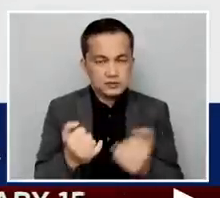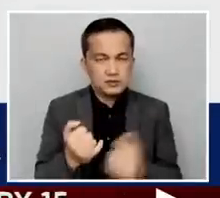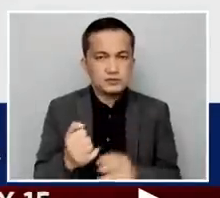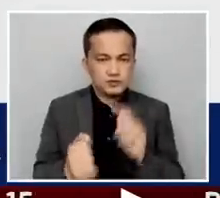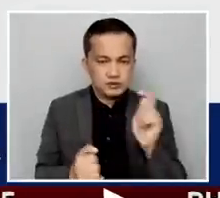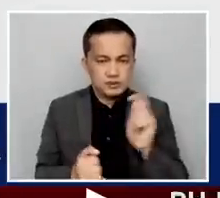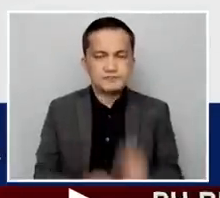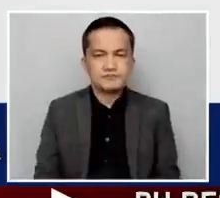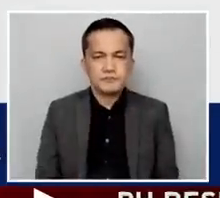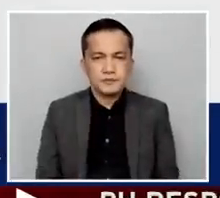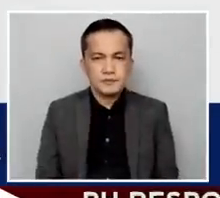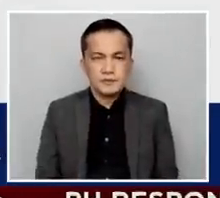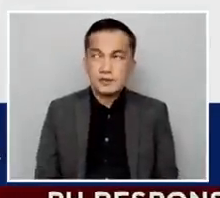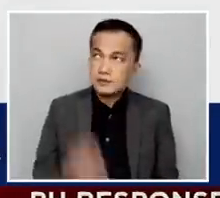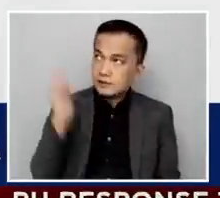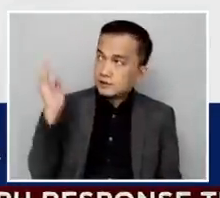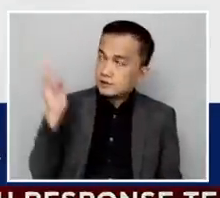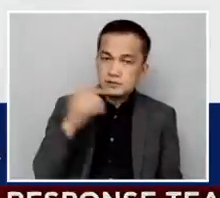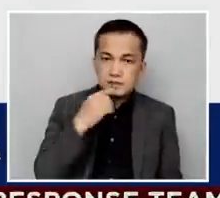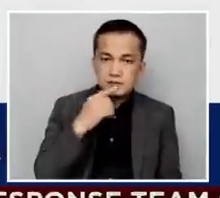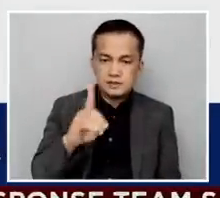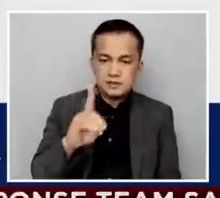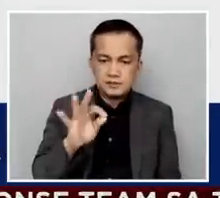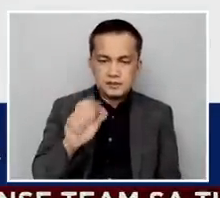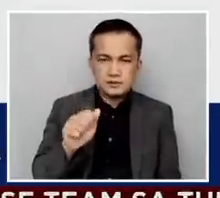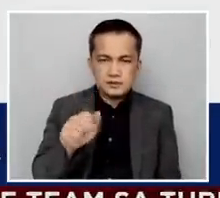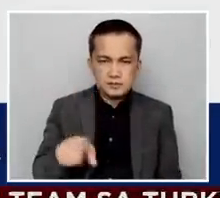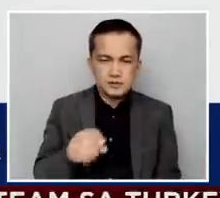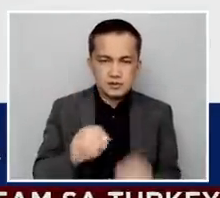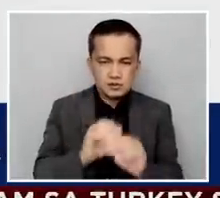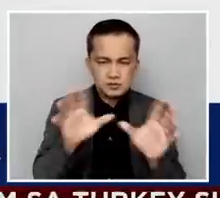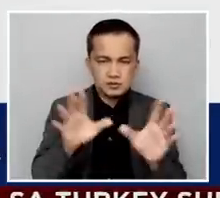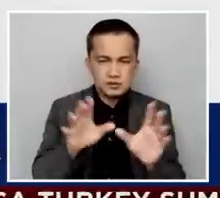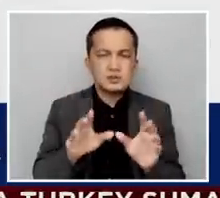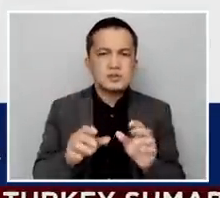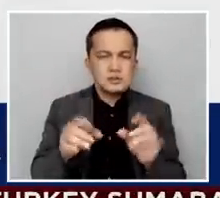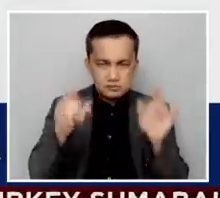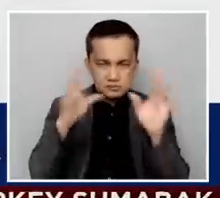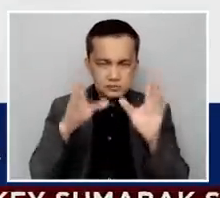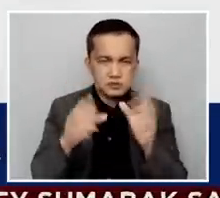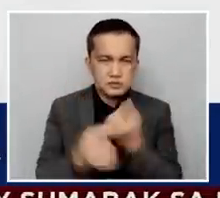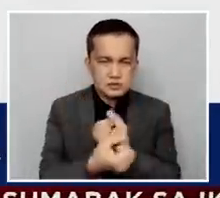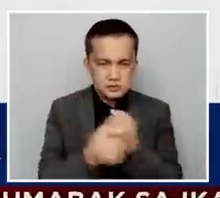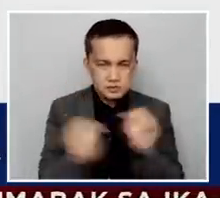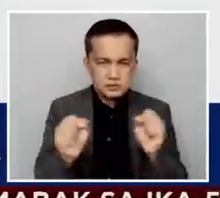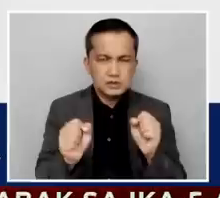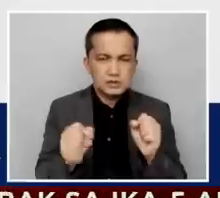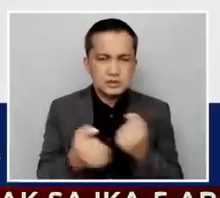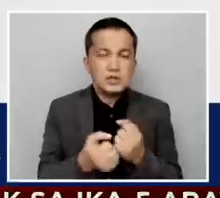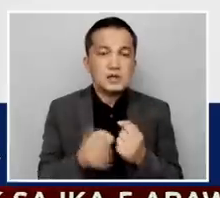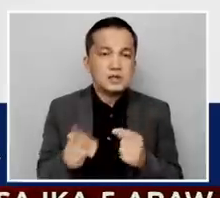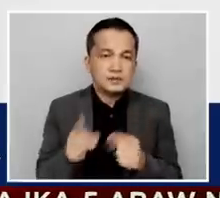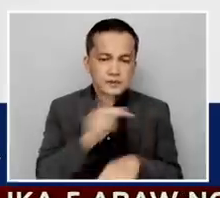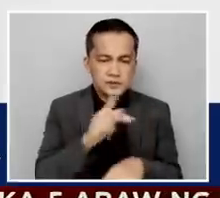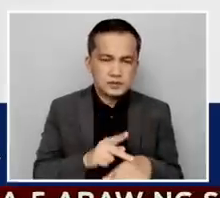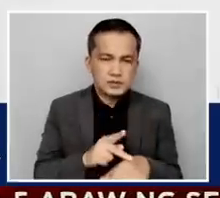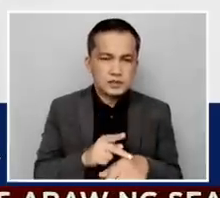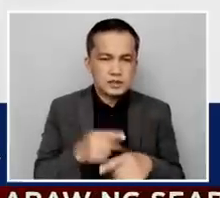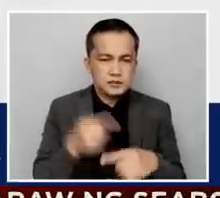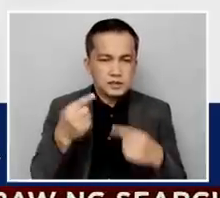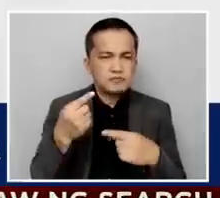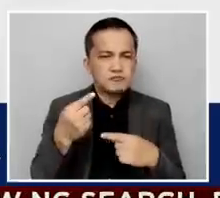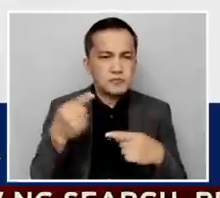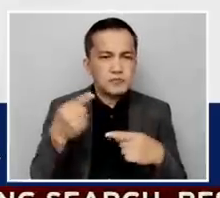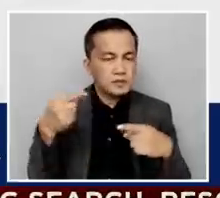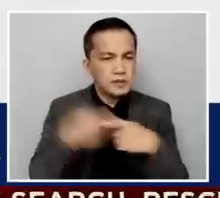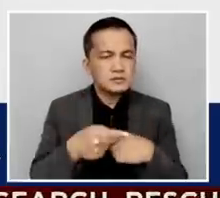pahayag, sinabi ng DFA na malinaw na banta ito sa soberanya at seguridad ng Pilipinas at paglabag sa sovereign rights at